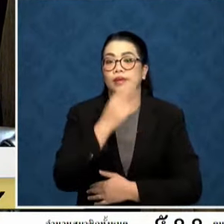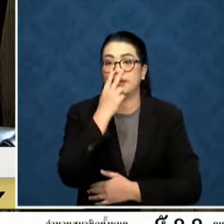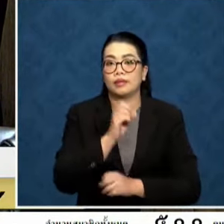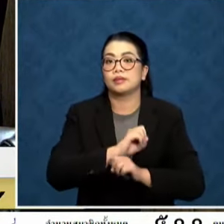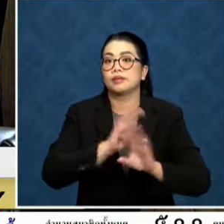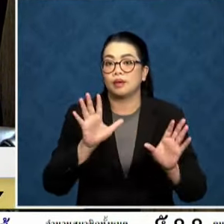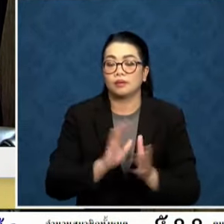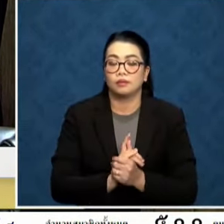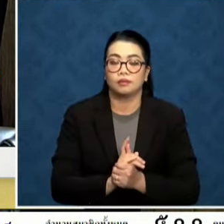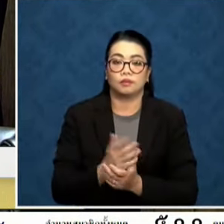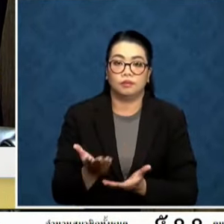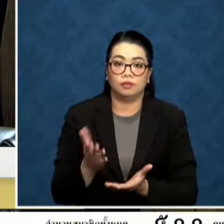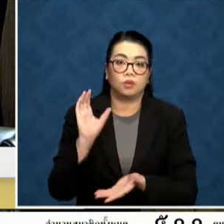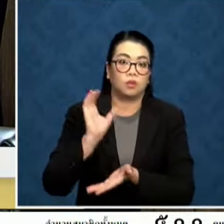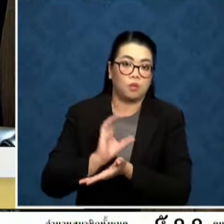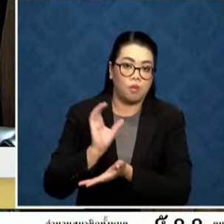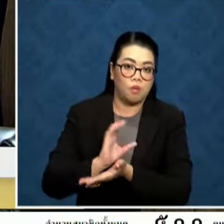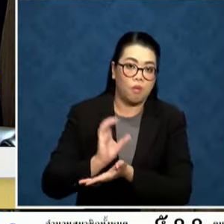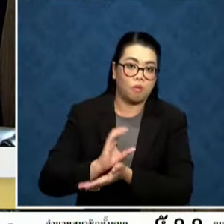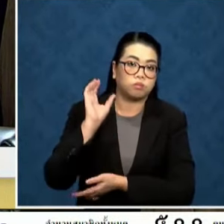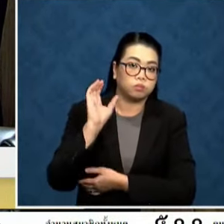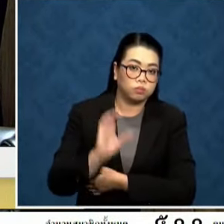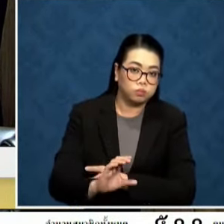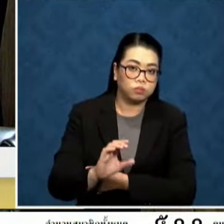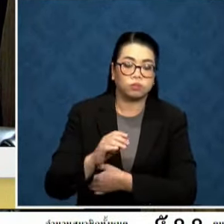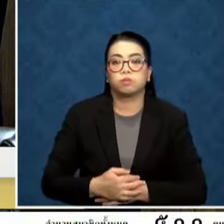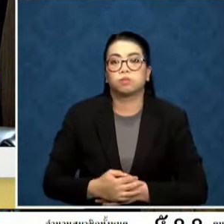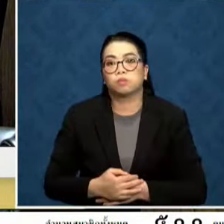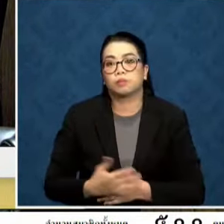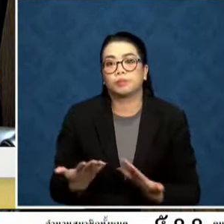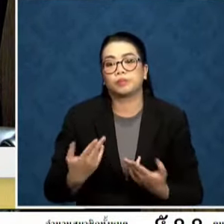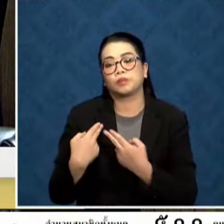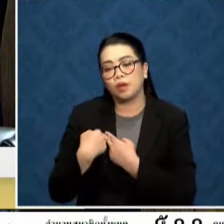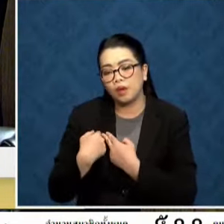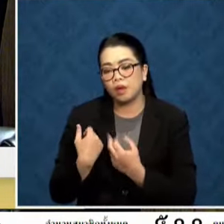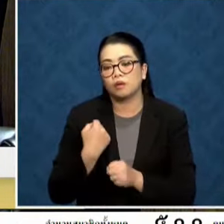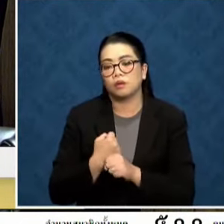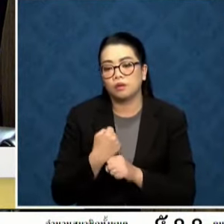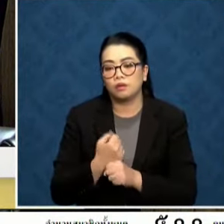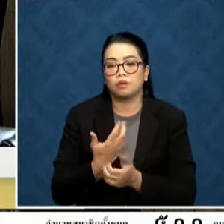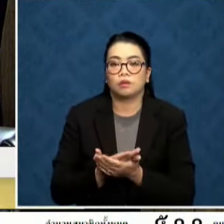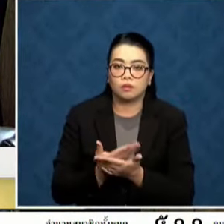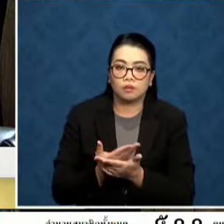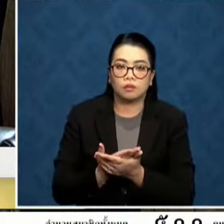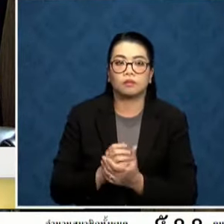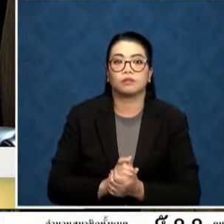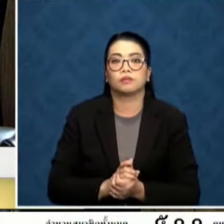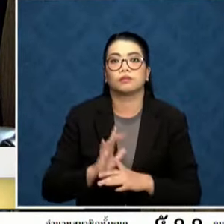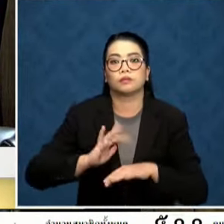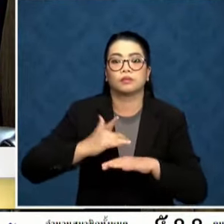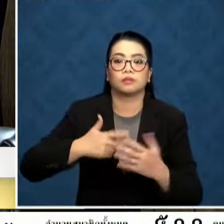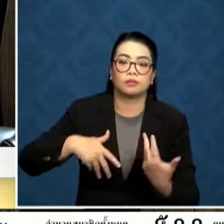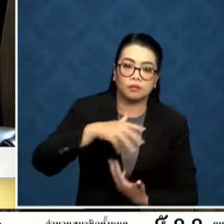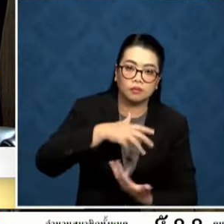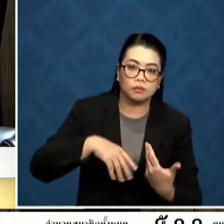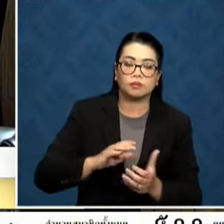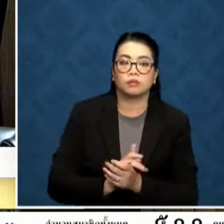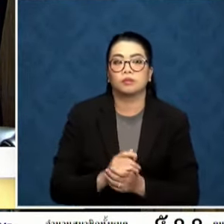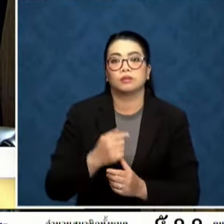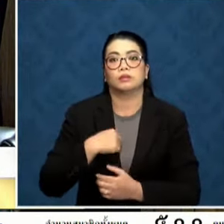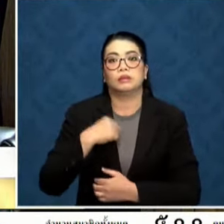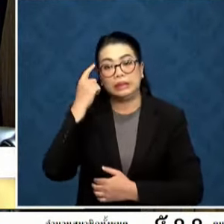มากว่าไม่ใช่แค่งบประมาณไม่ใช่แค่ภาระทางการคลังนะคะไม่ใช่แค่ทรัพยากรนะมันรวม